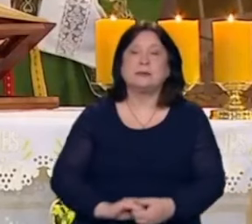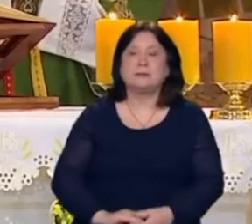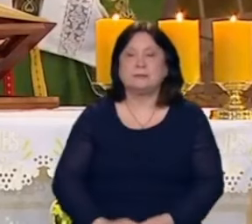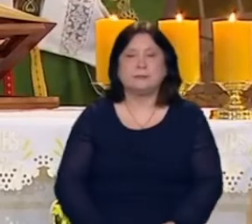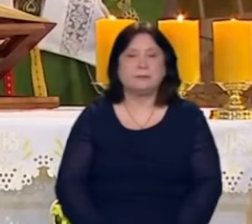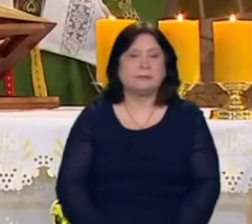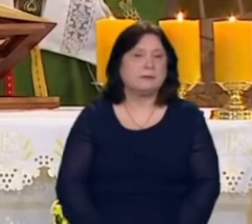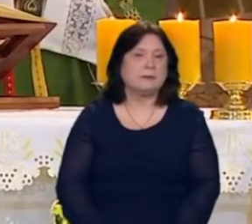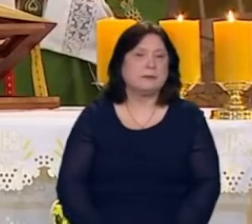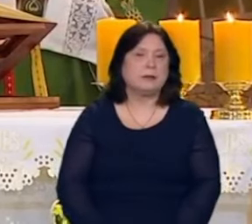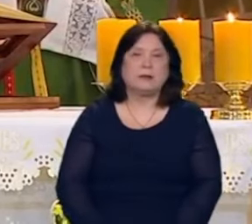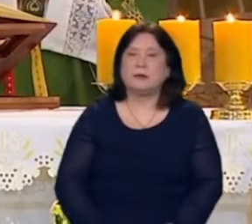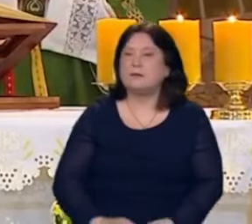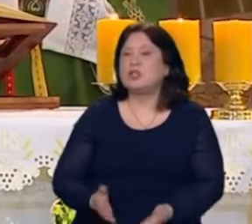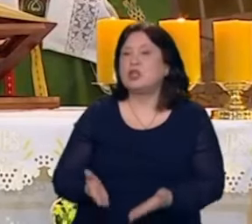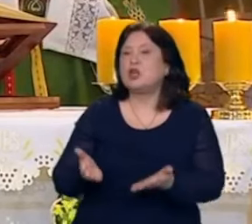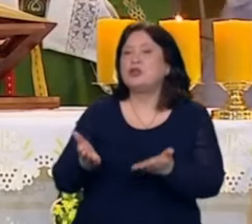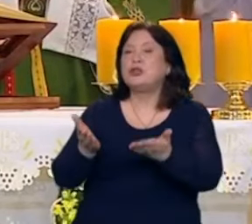serca